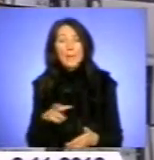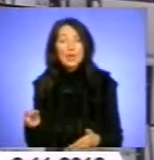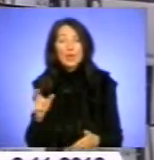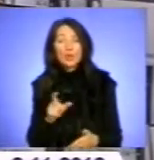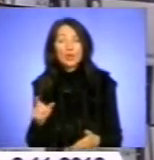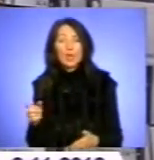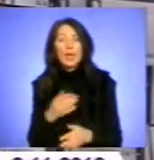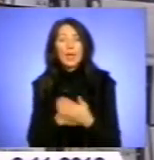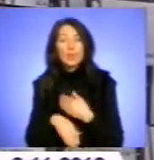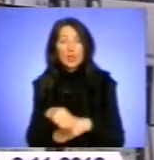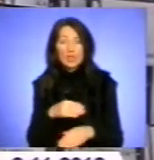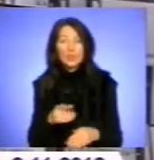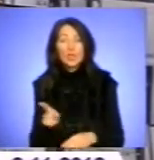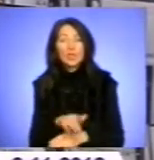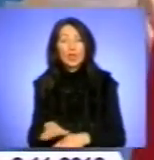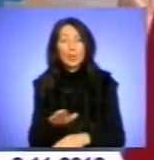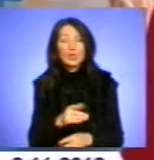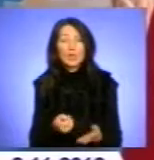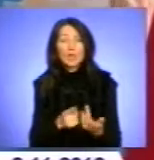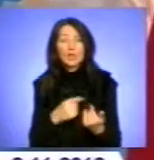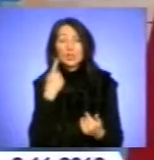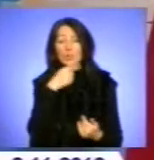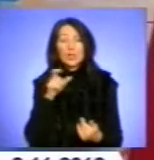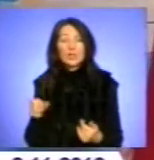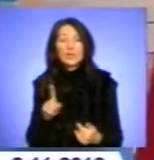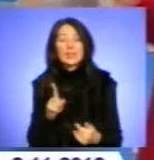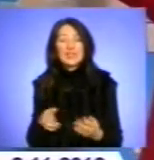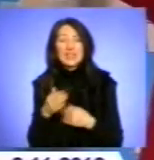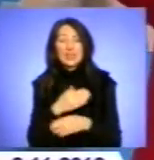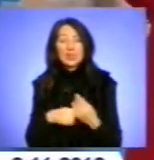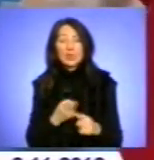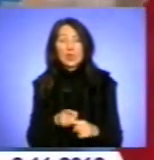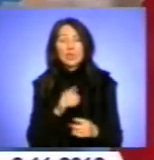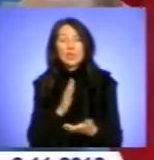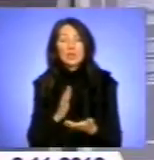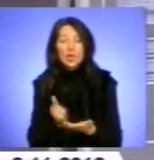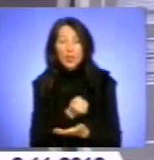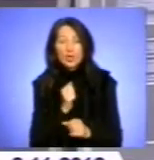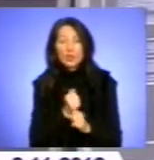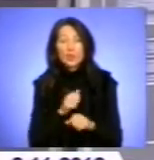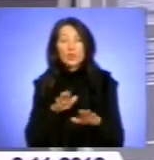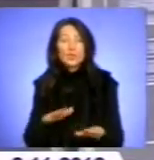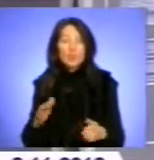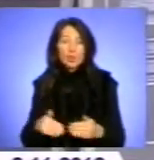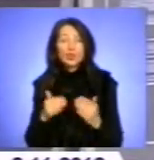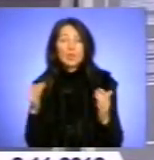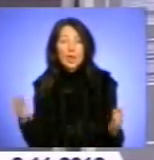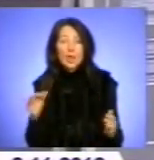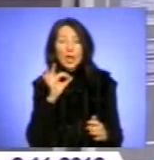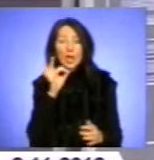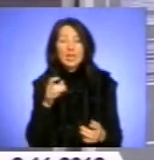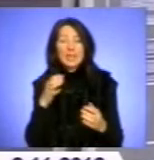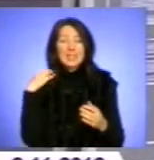обмеженими можливостями. На Тернопільщині кількість осіб з інвалідністю, які знаходять робоче місце, зростає, каже начальник